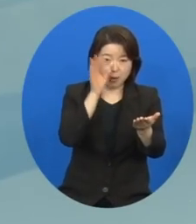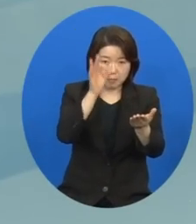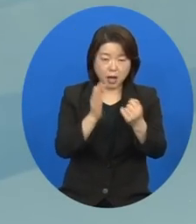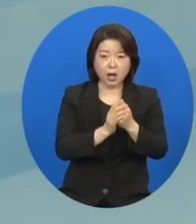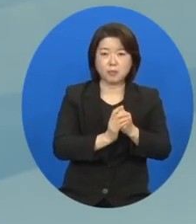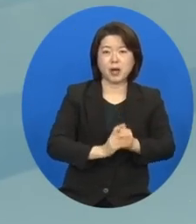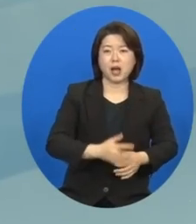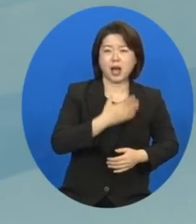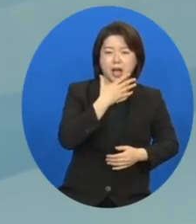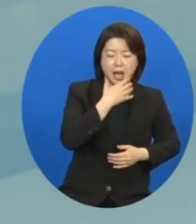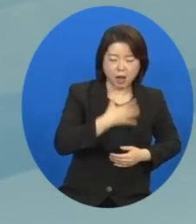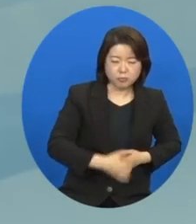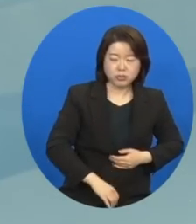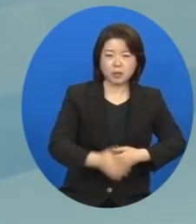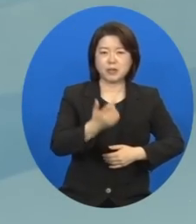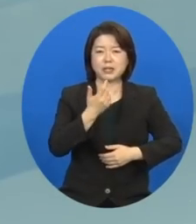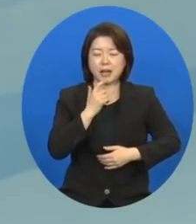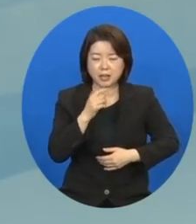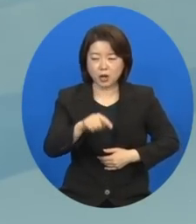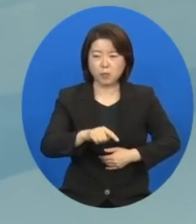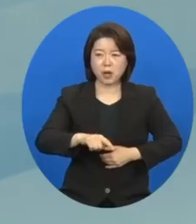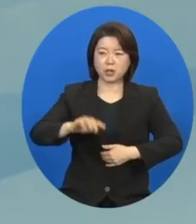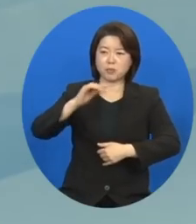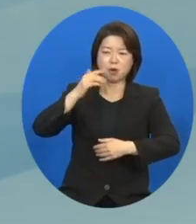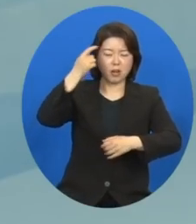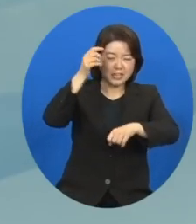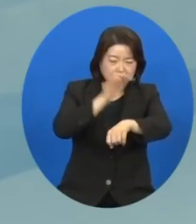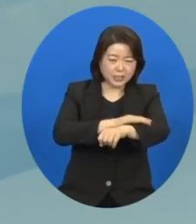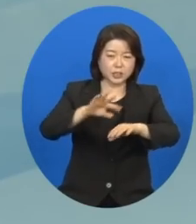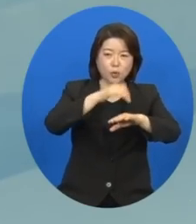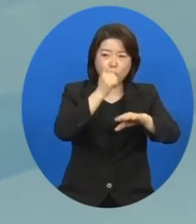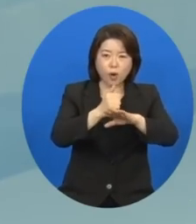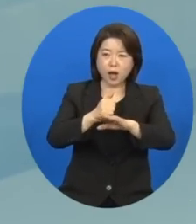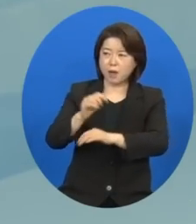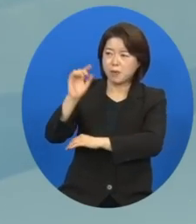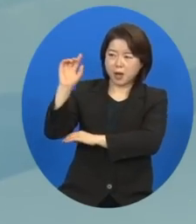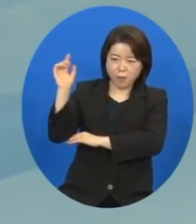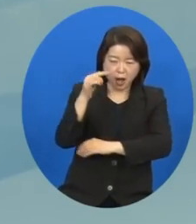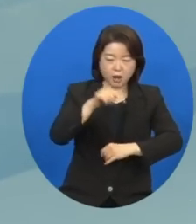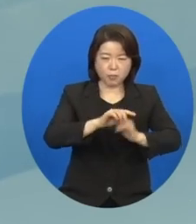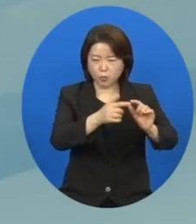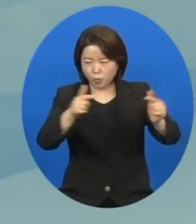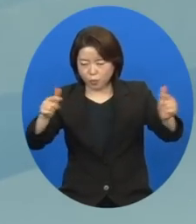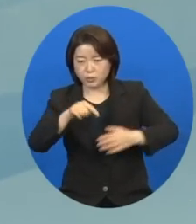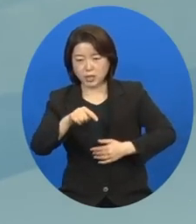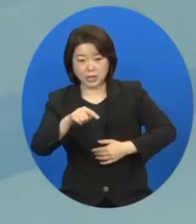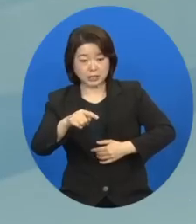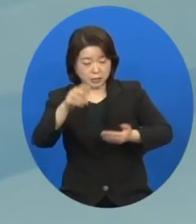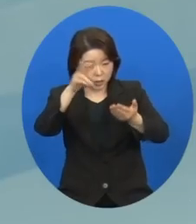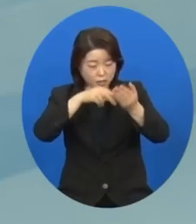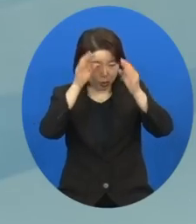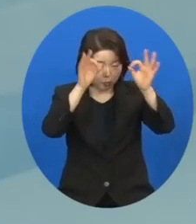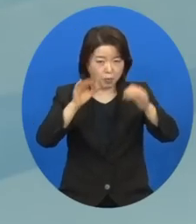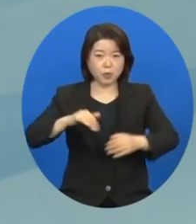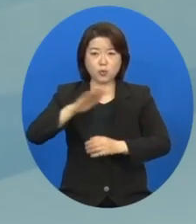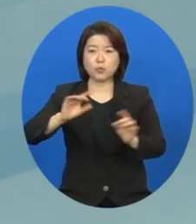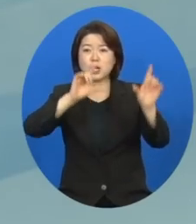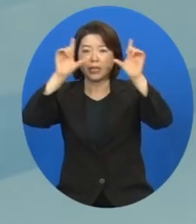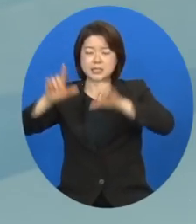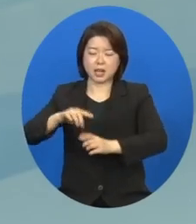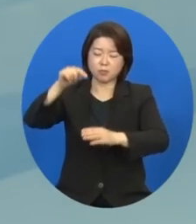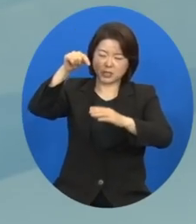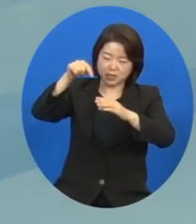야곱과 솔로몬과 요셉과 마리아와, 우리가 이들의 꿈과 환상에 대해서 읽을 때마다 우리의 삶은